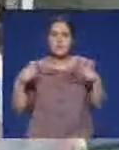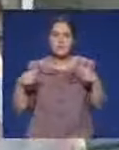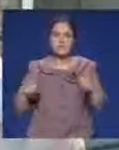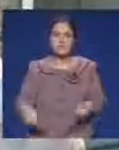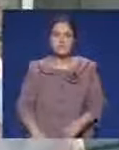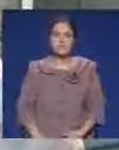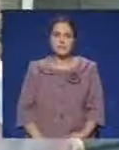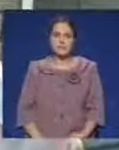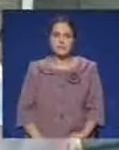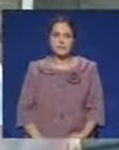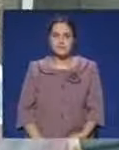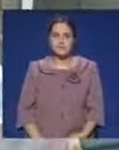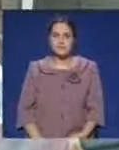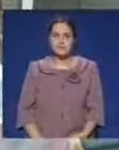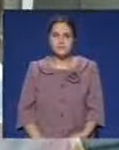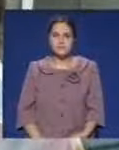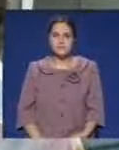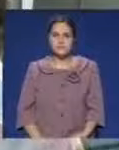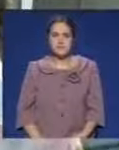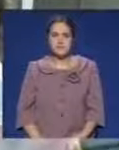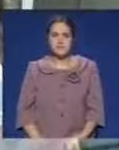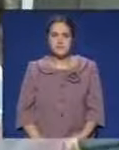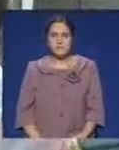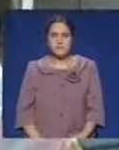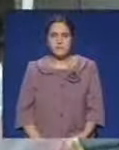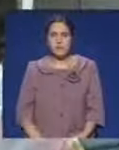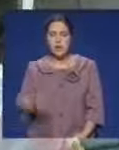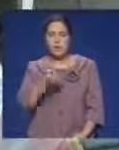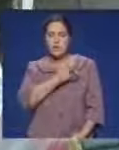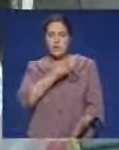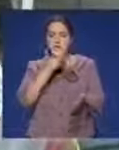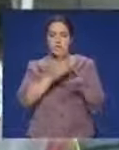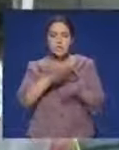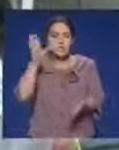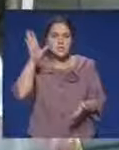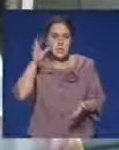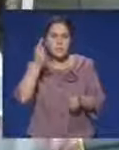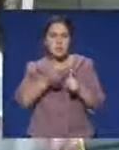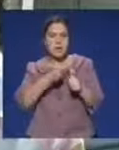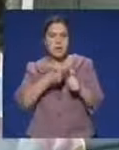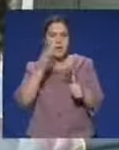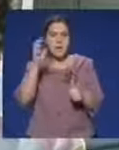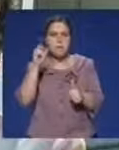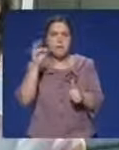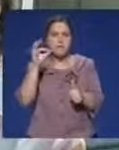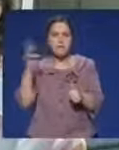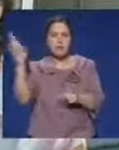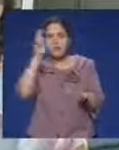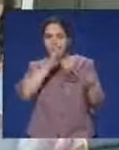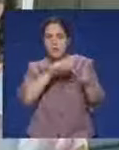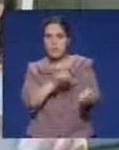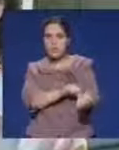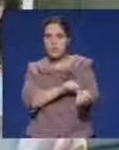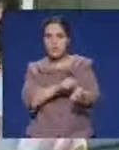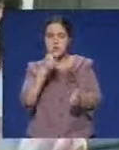веществ. Барон Лахабисенде. У нас есть собака по кличке Барон, которая ищет наркотики. Недавно он